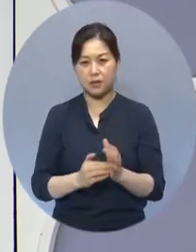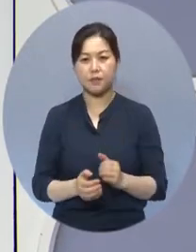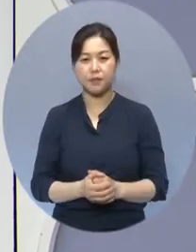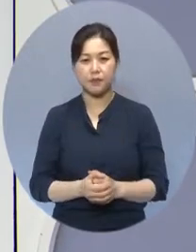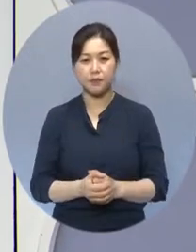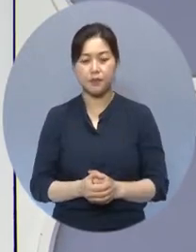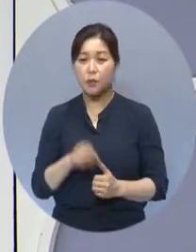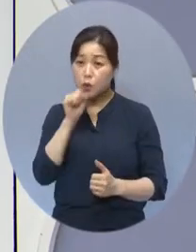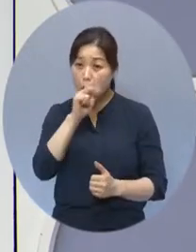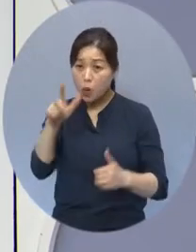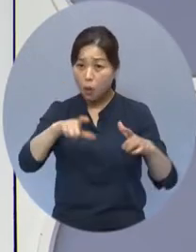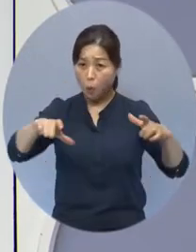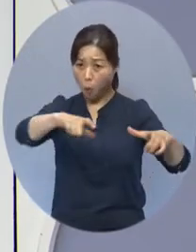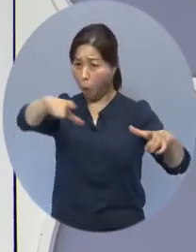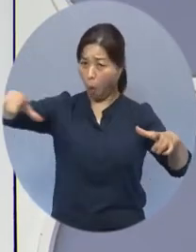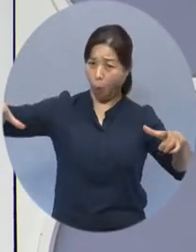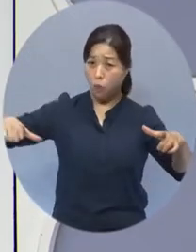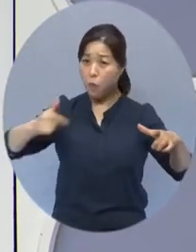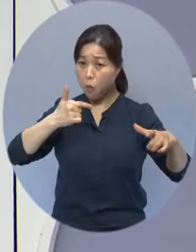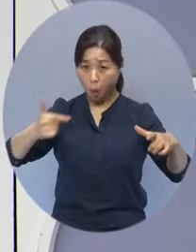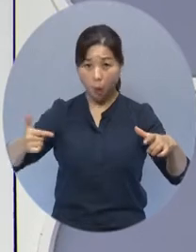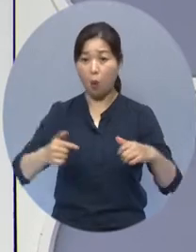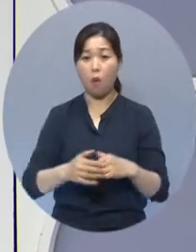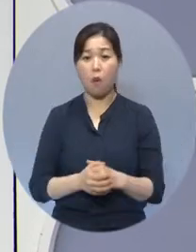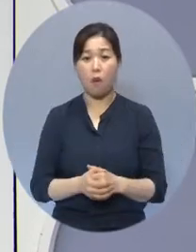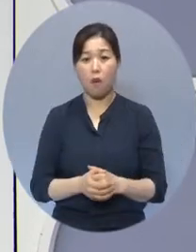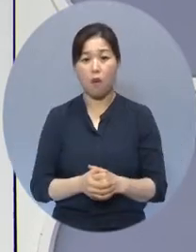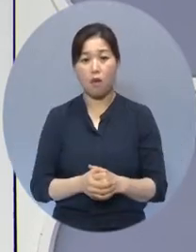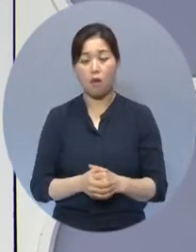그렇게 큼에도 불구하고 지금까지 한 번도